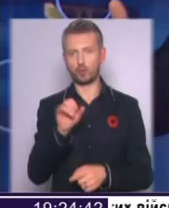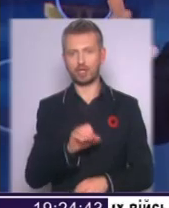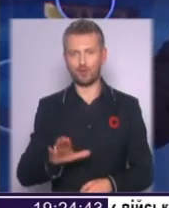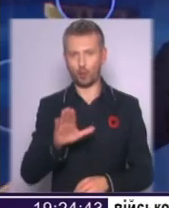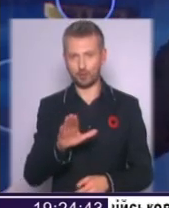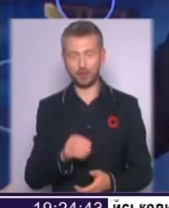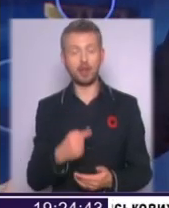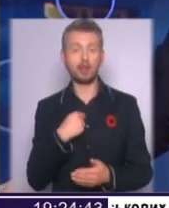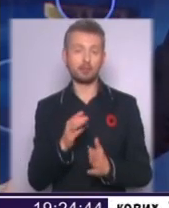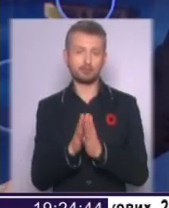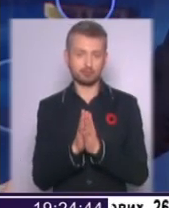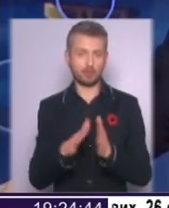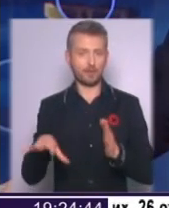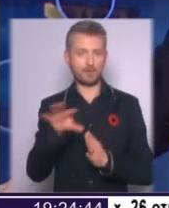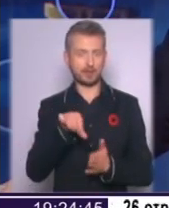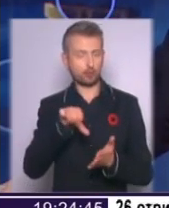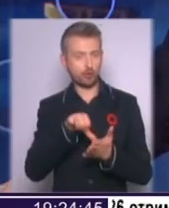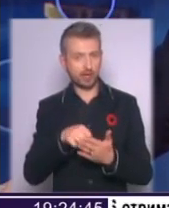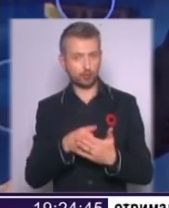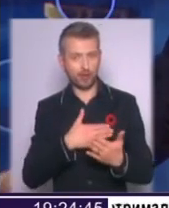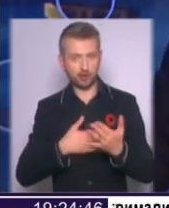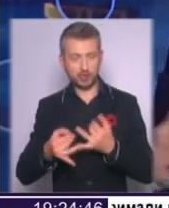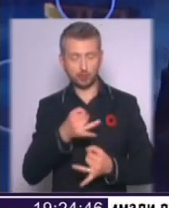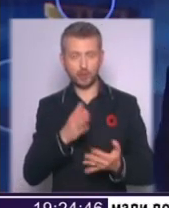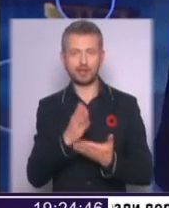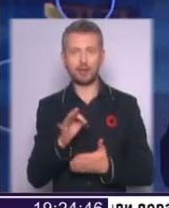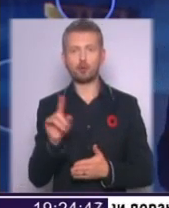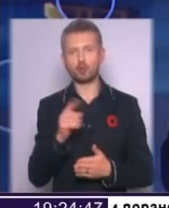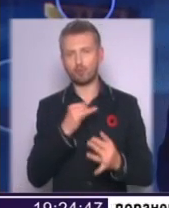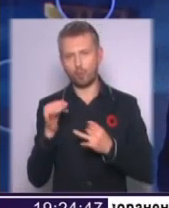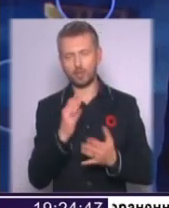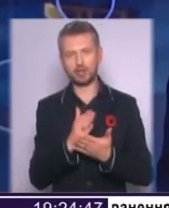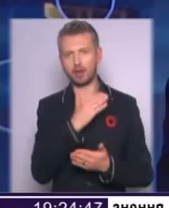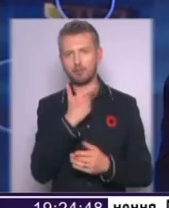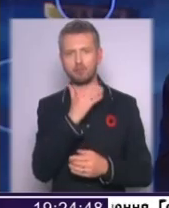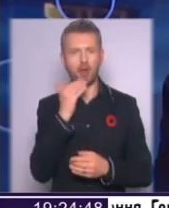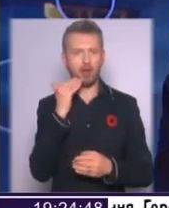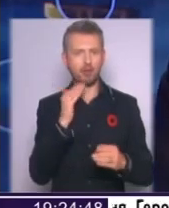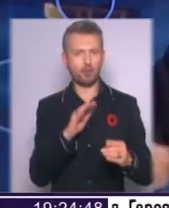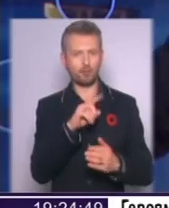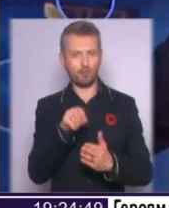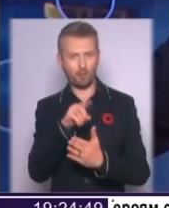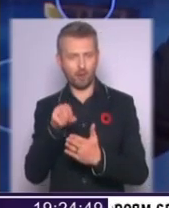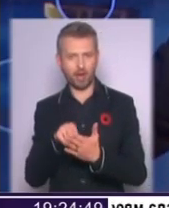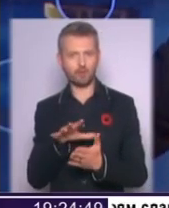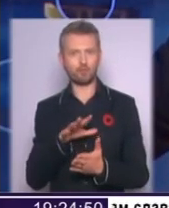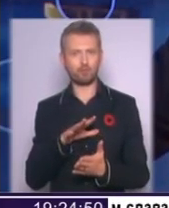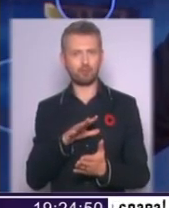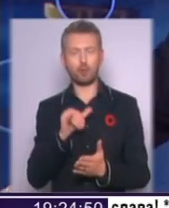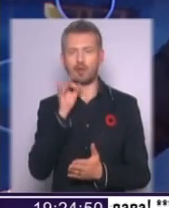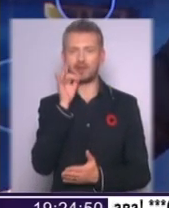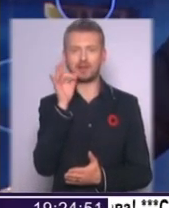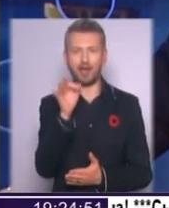Я закликаю всіх долучатися до нашої дискусії, адже є про що поговорити. Власне, дуже багато таких моментів було, власне, і